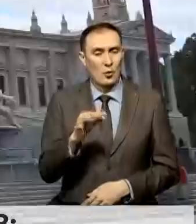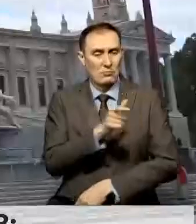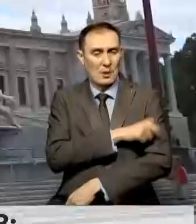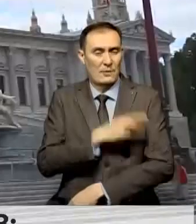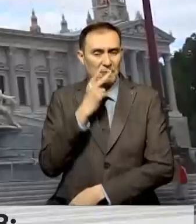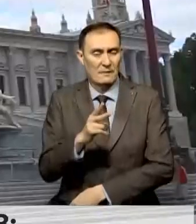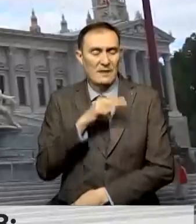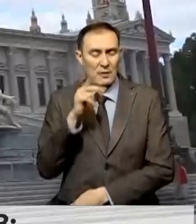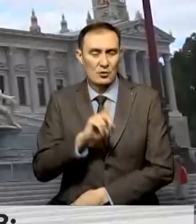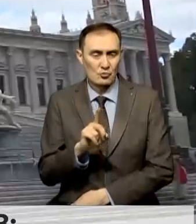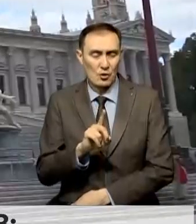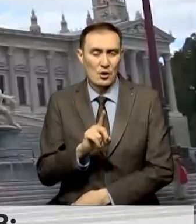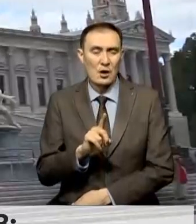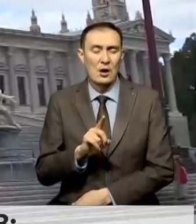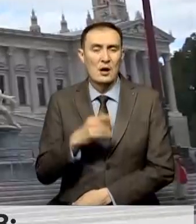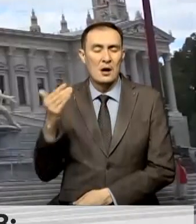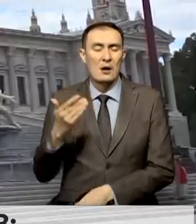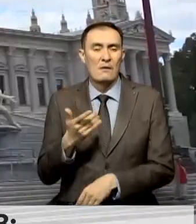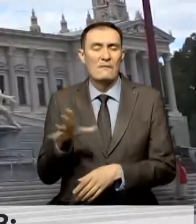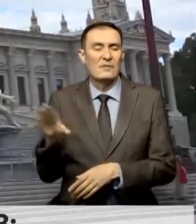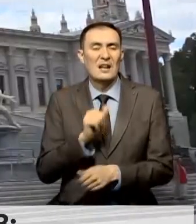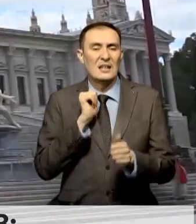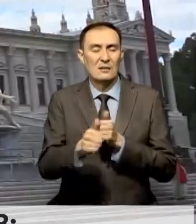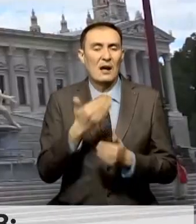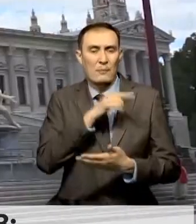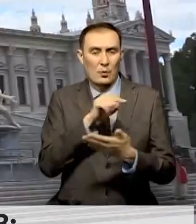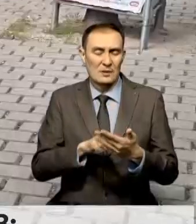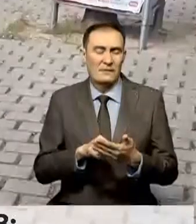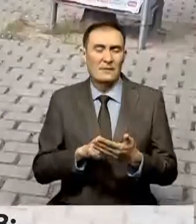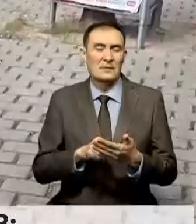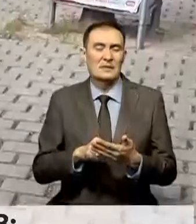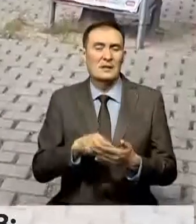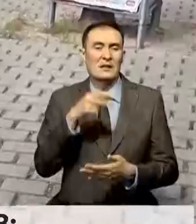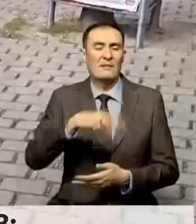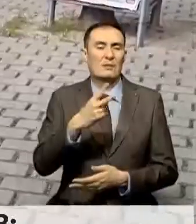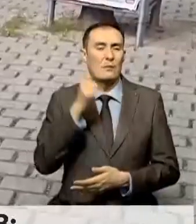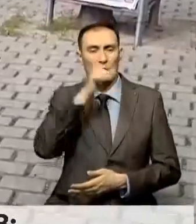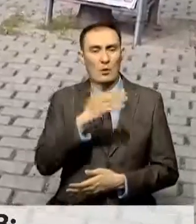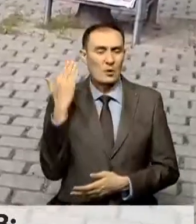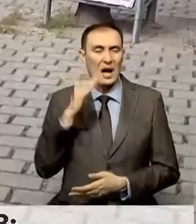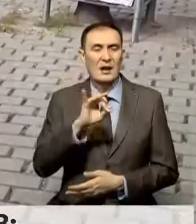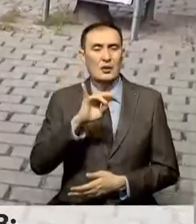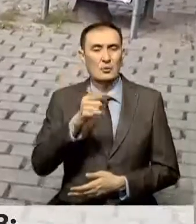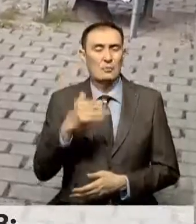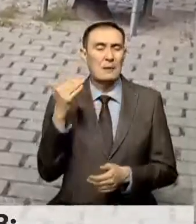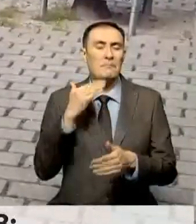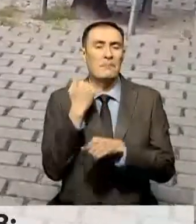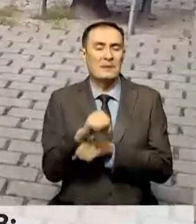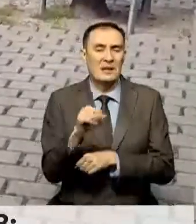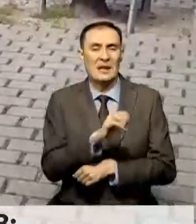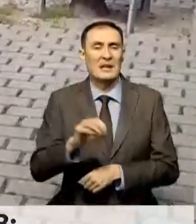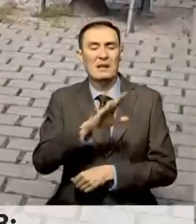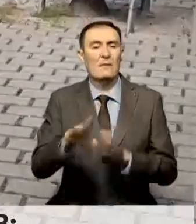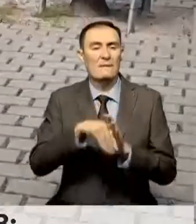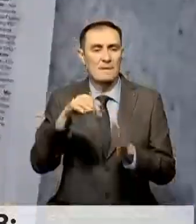наблюдатели обращают внимание на то, что правые лидируют во всех опросах с конца 2022 года, а в июне они победили на